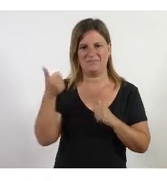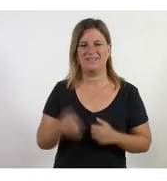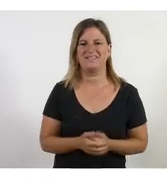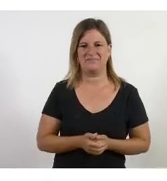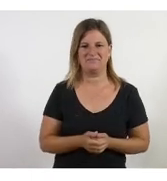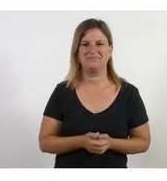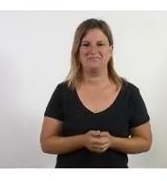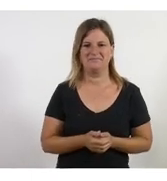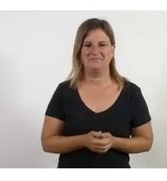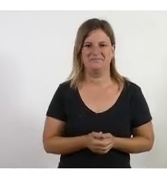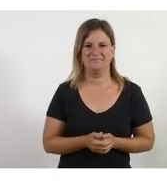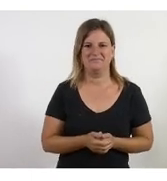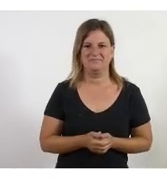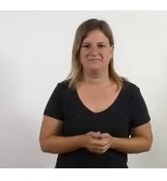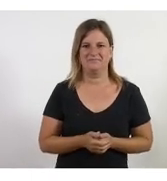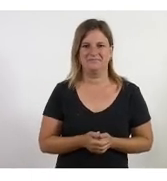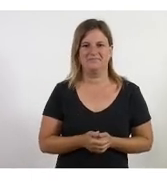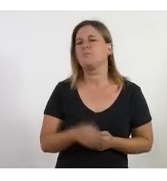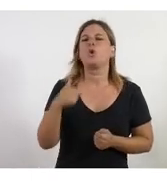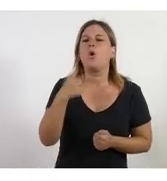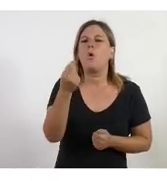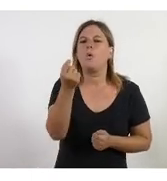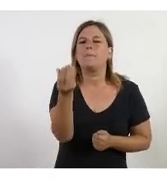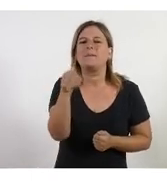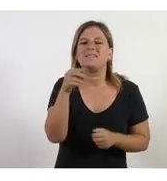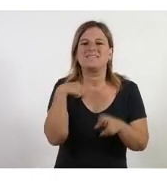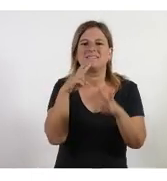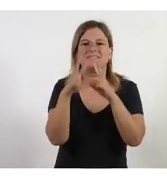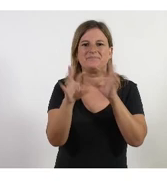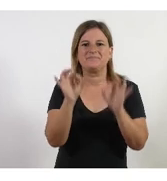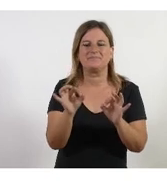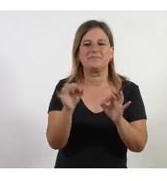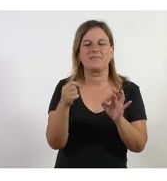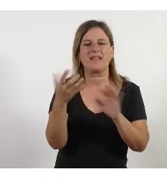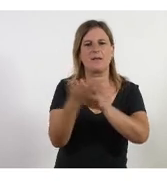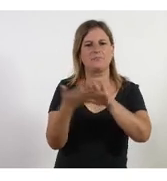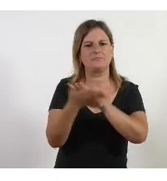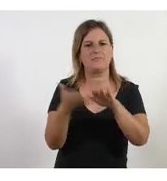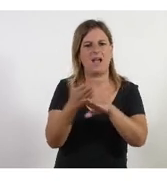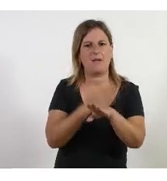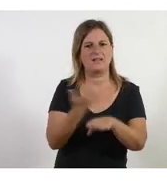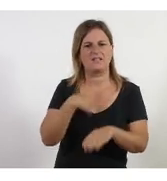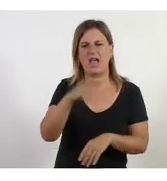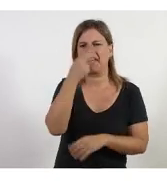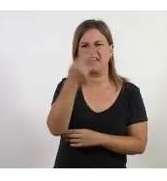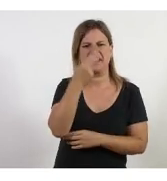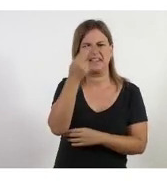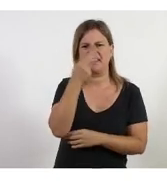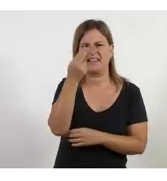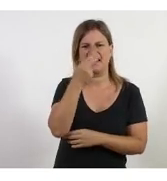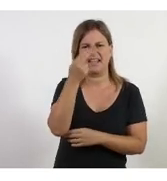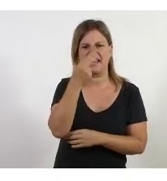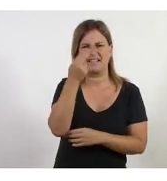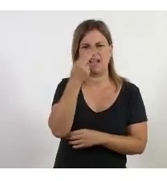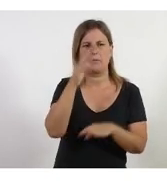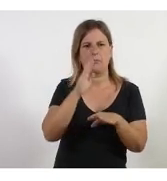crec, abans d'entrar, faig aquí un petit apunt. He comentat amb la Mercè que jo crec que era un tema superinteressant a